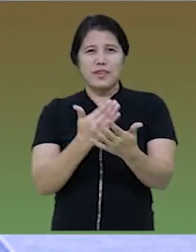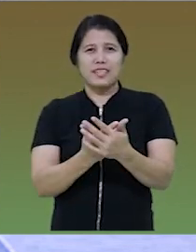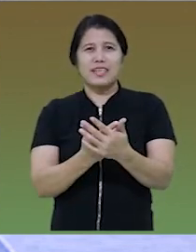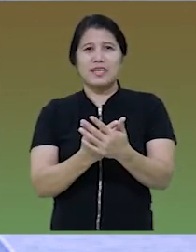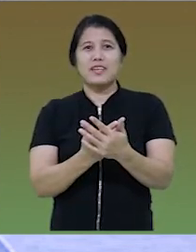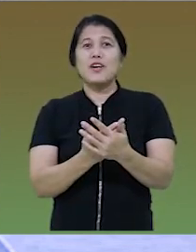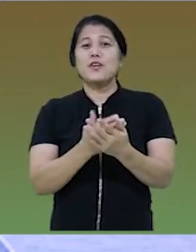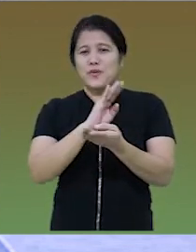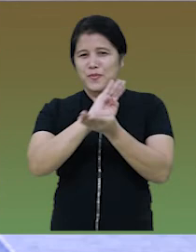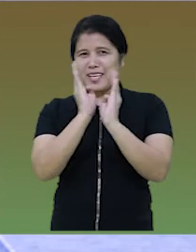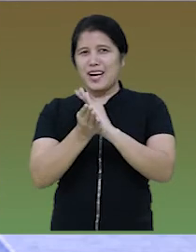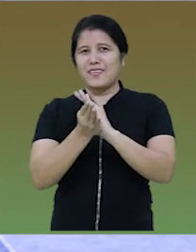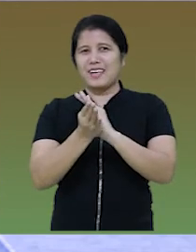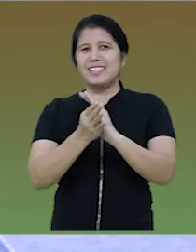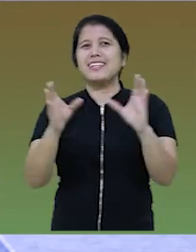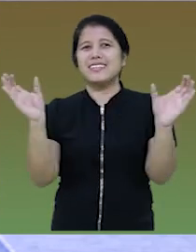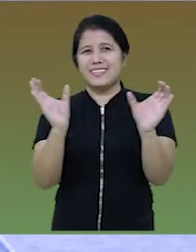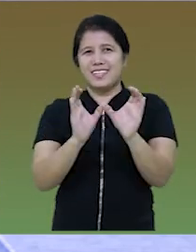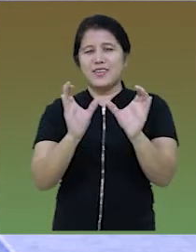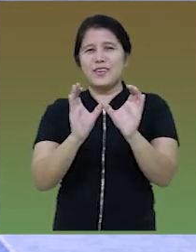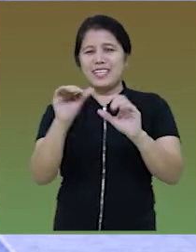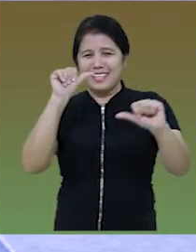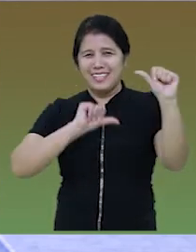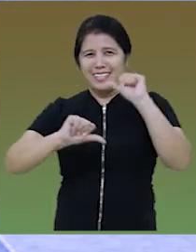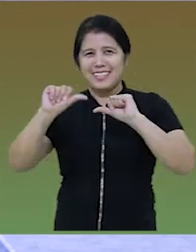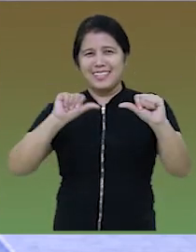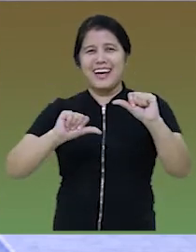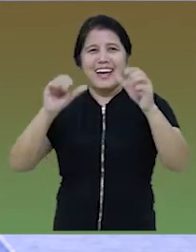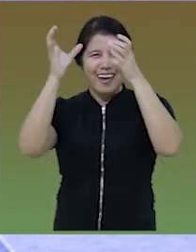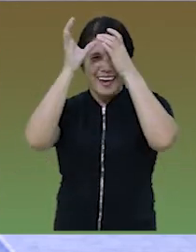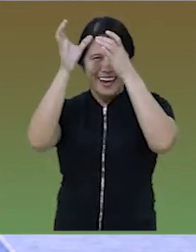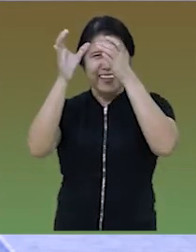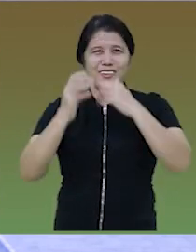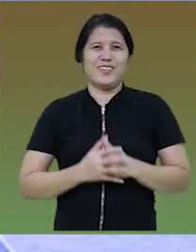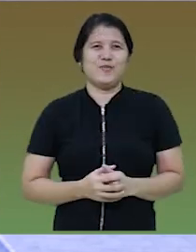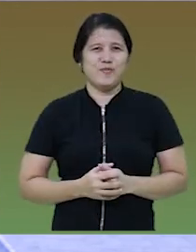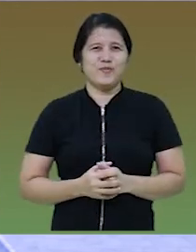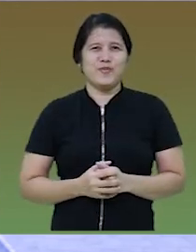upang maging isang Certified